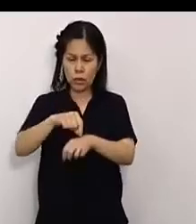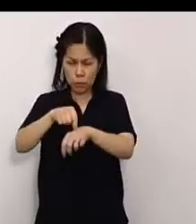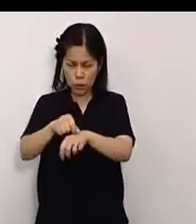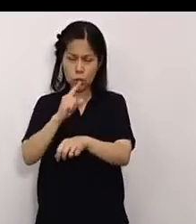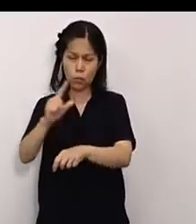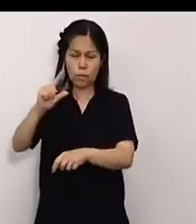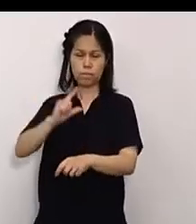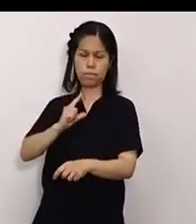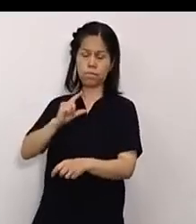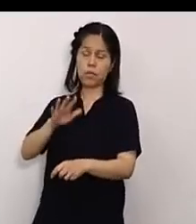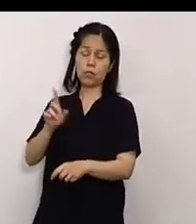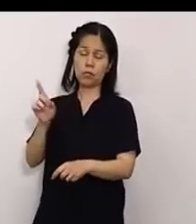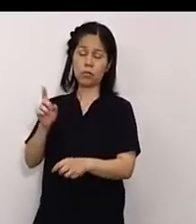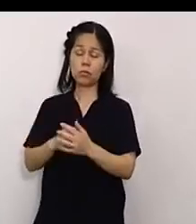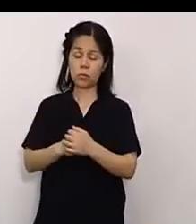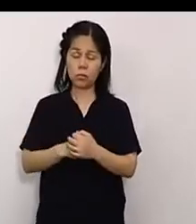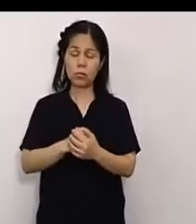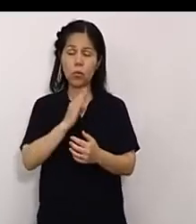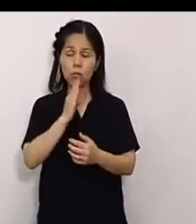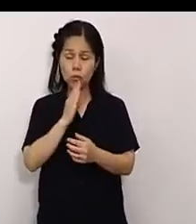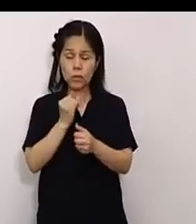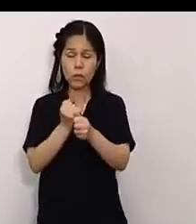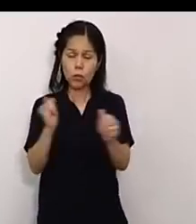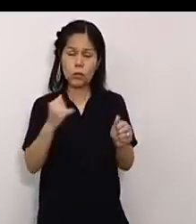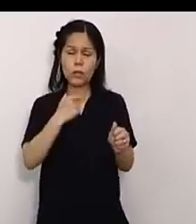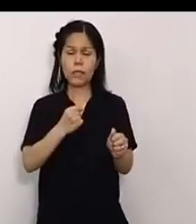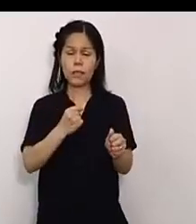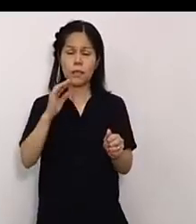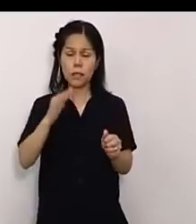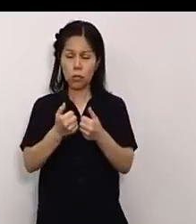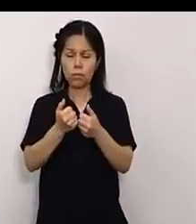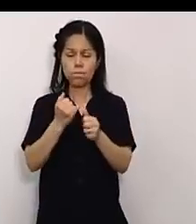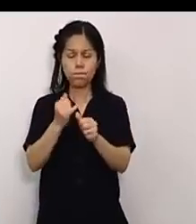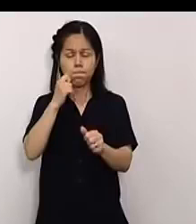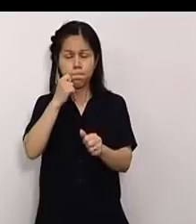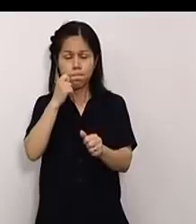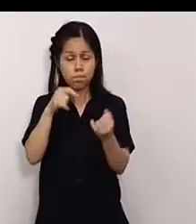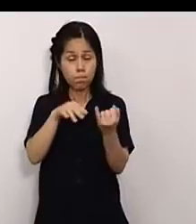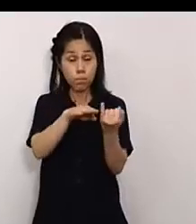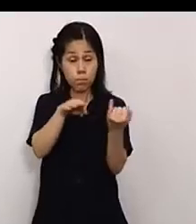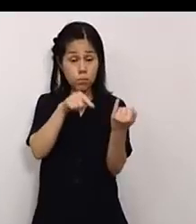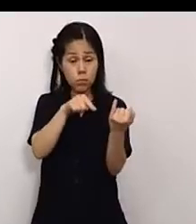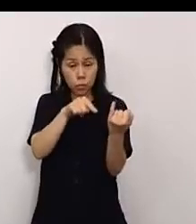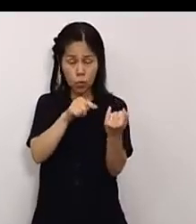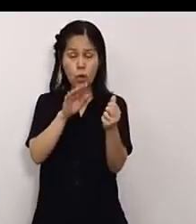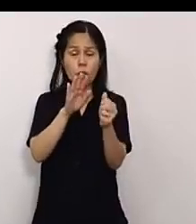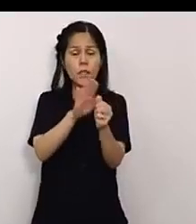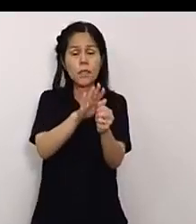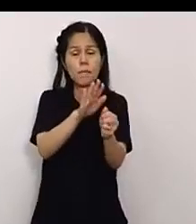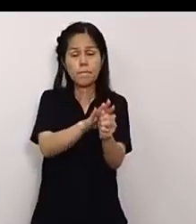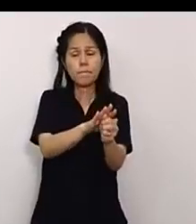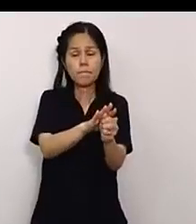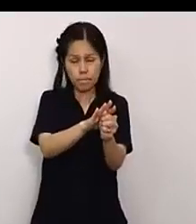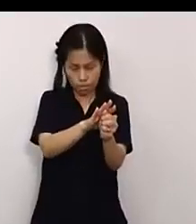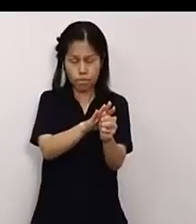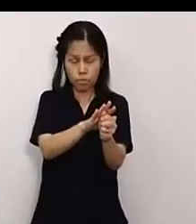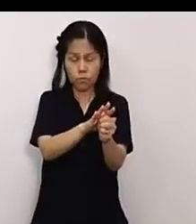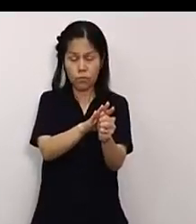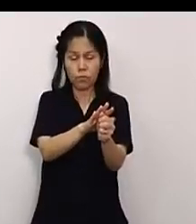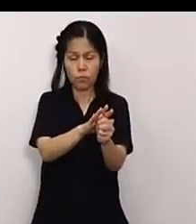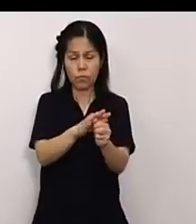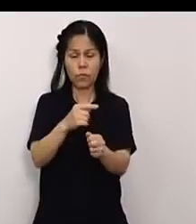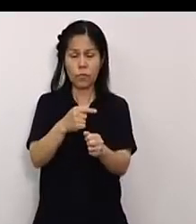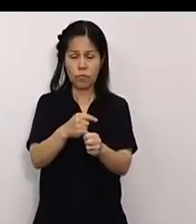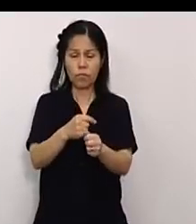でもその本当にこう別れたいけれど別れられない、その人たちの支援を充実させることが私は一番